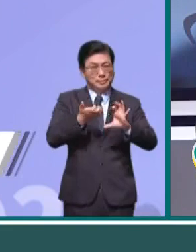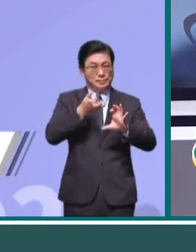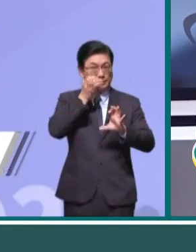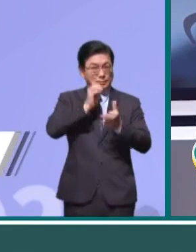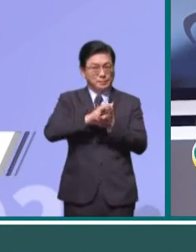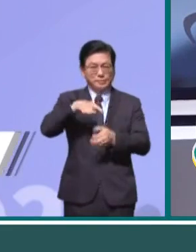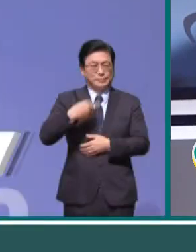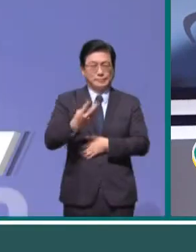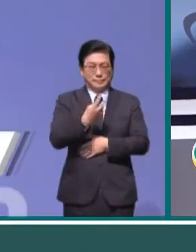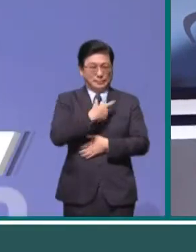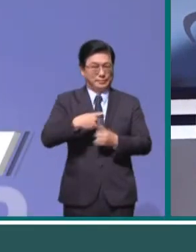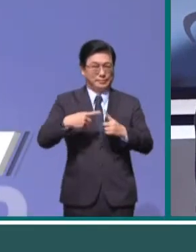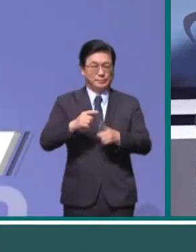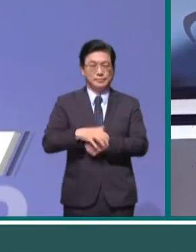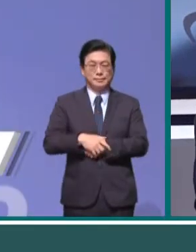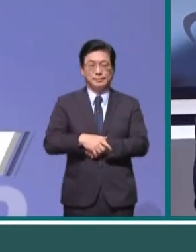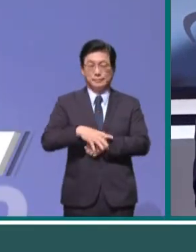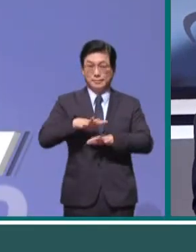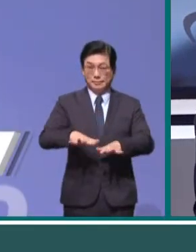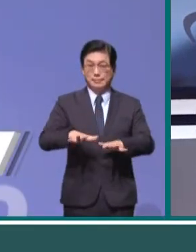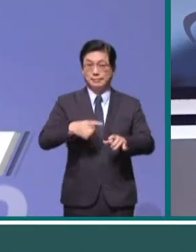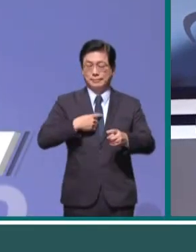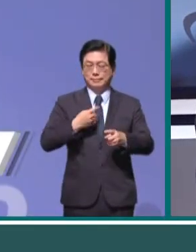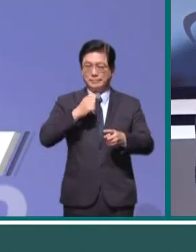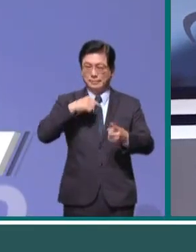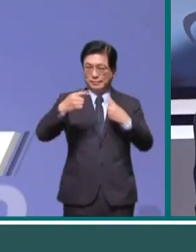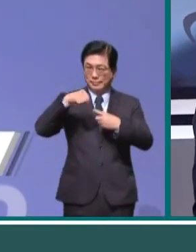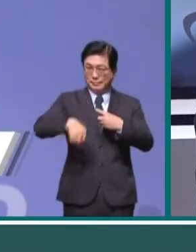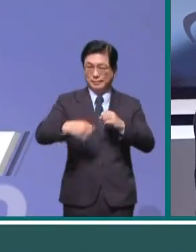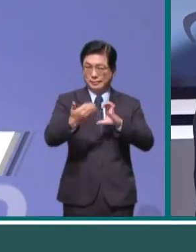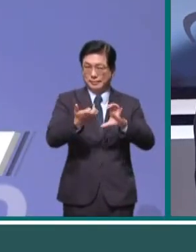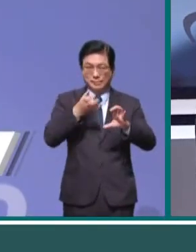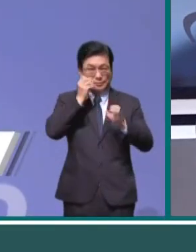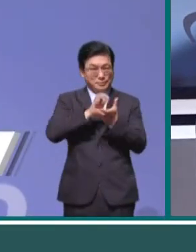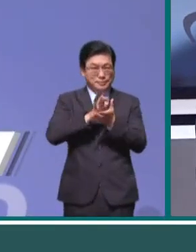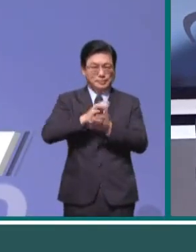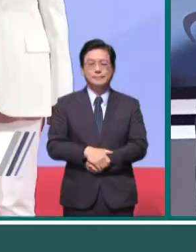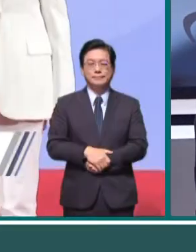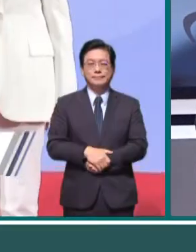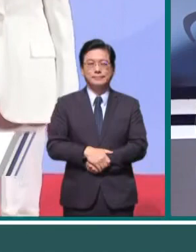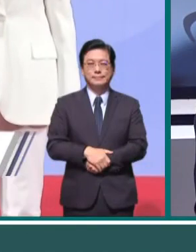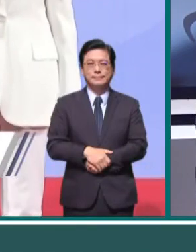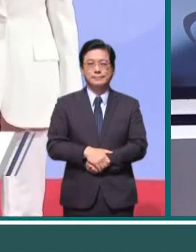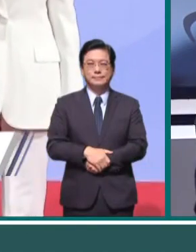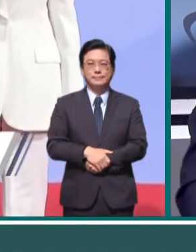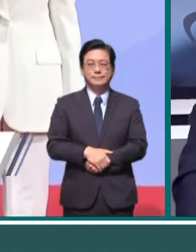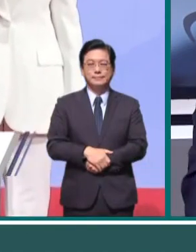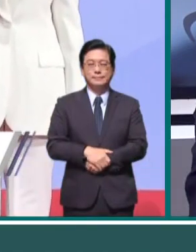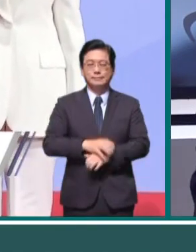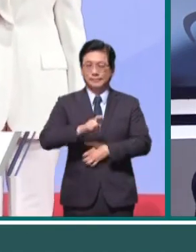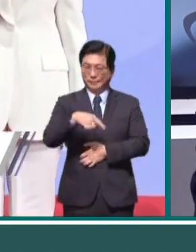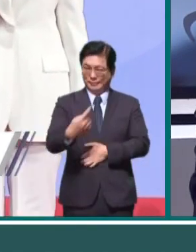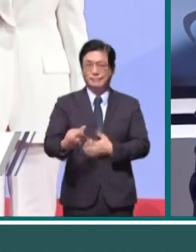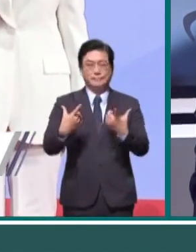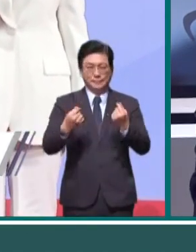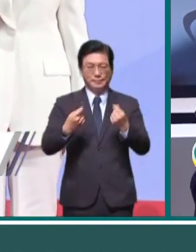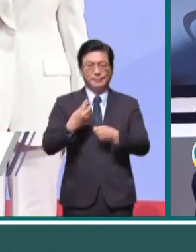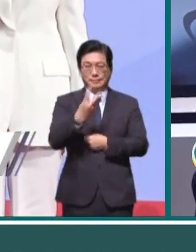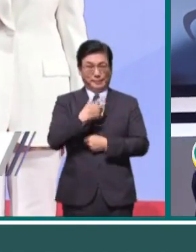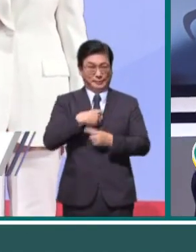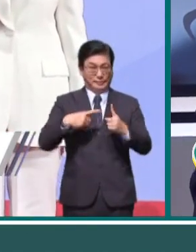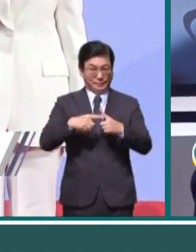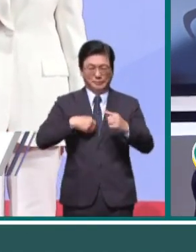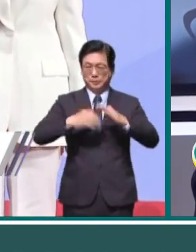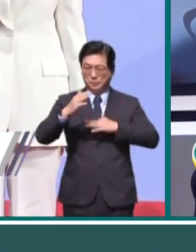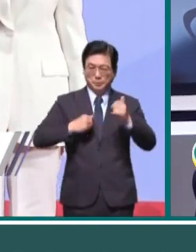关系都没有。你好意思讲？你是在变相否定柯文哲八年来都没有干事情吗？要不然你怎么会讲不出一项是柯文哲的政绩